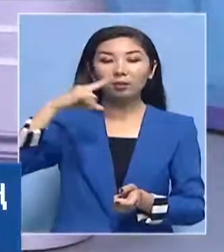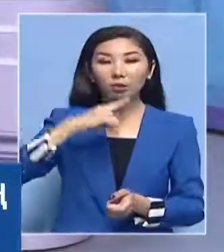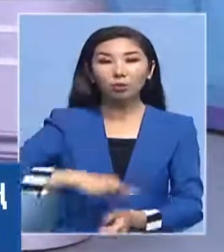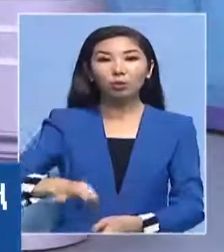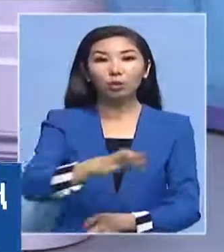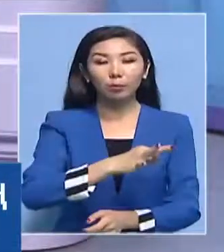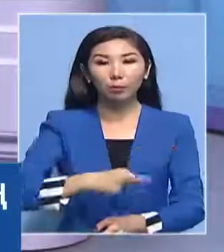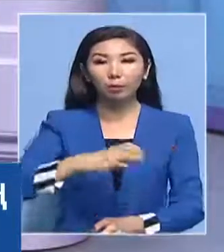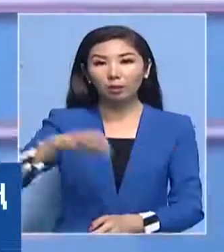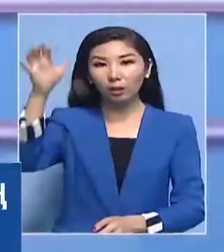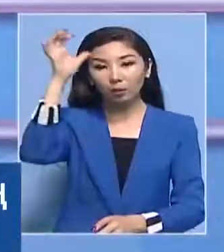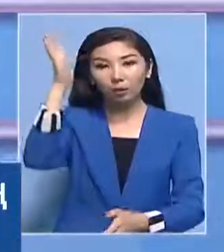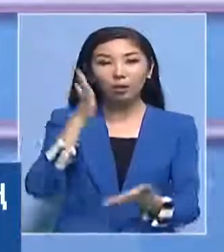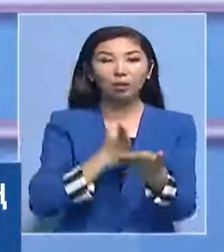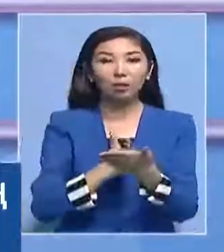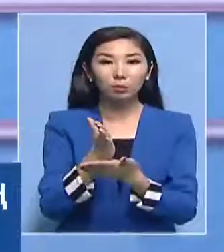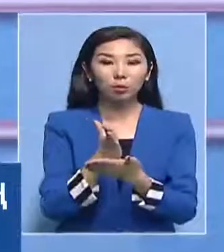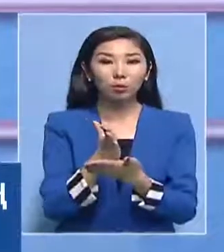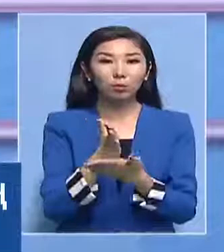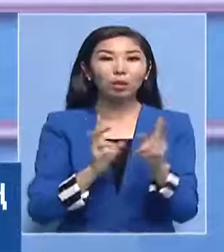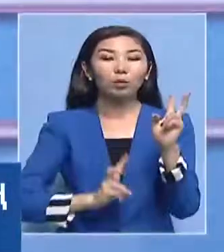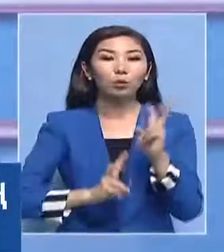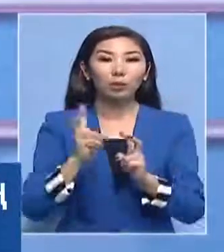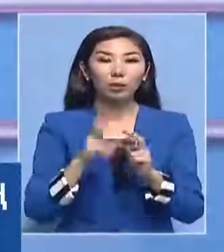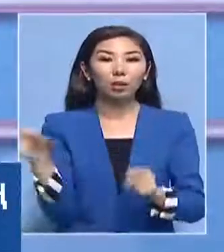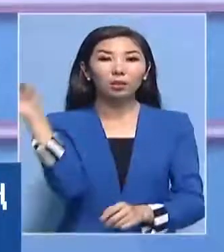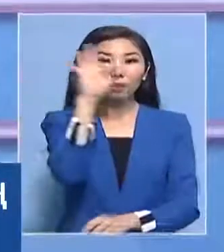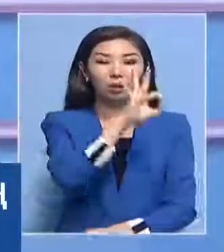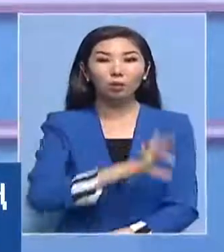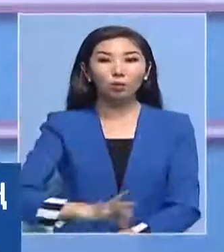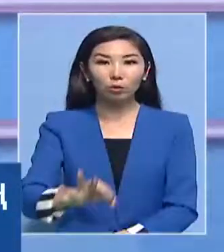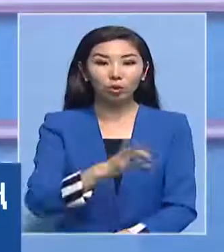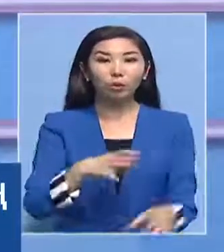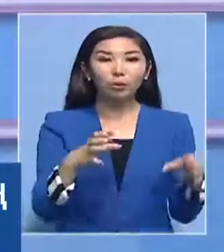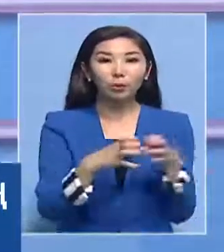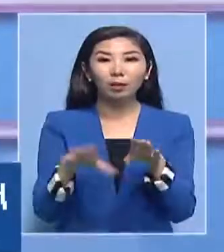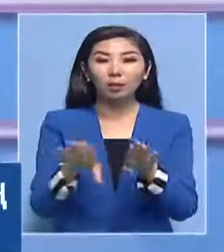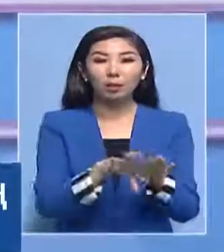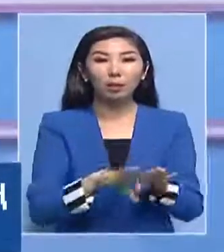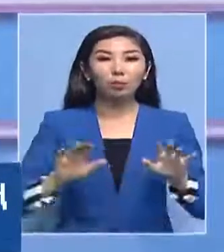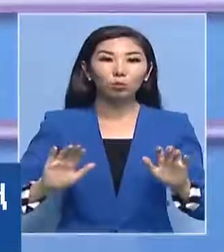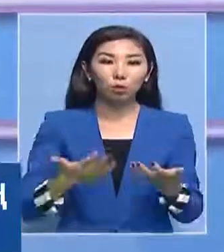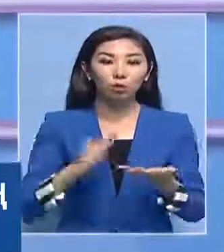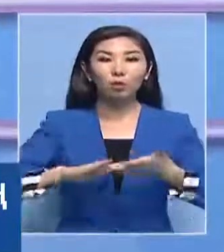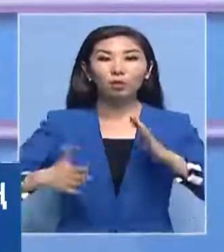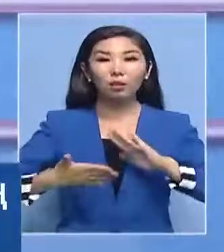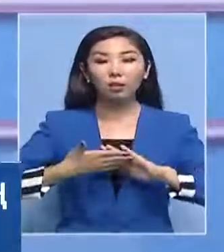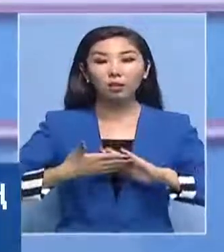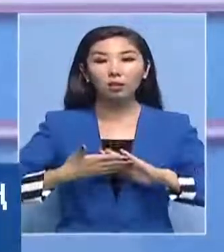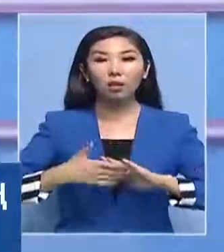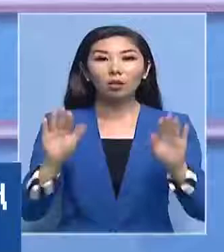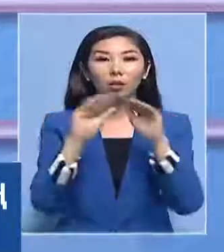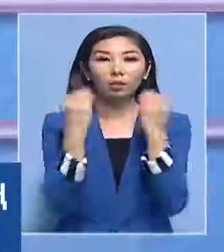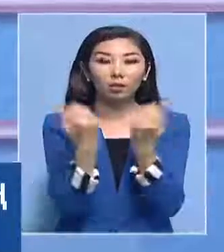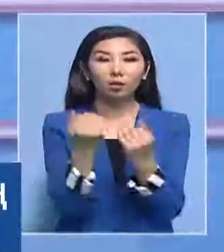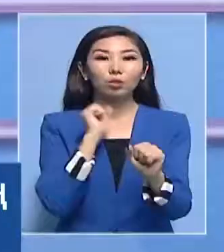қазақстандық салалық білім және ғылым қызметкерлері кәсіптік одағының Батыс Қазақстан облыстық ұйымымен осы төтенше жағдай және